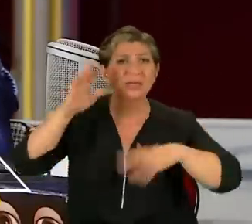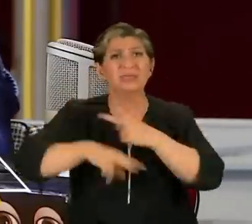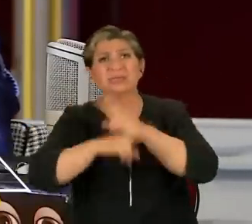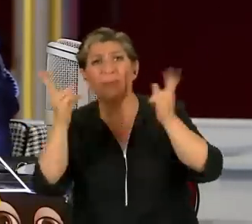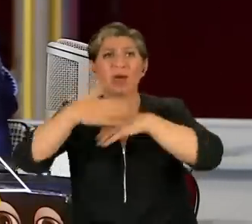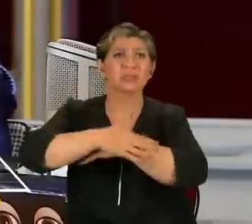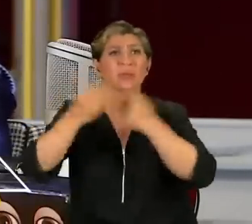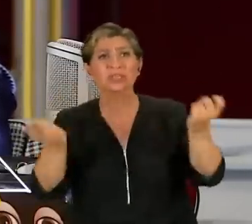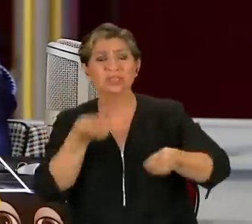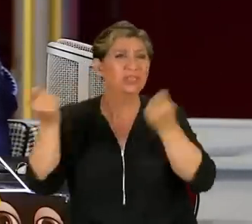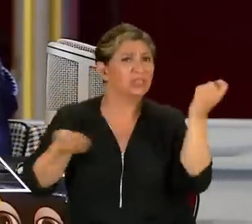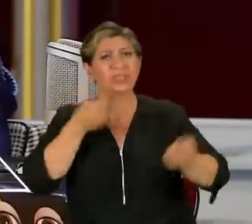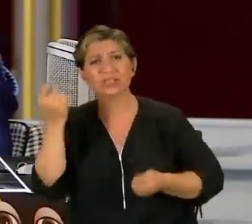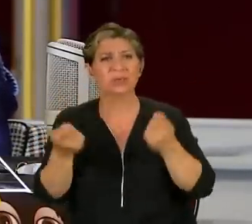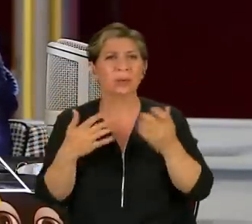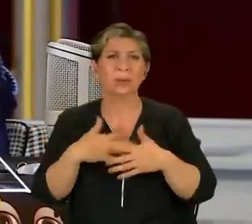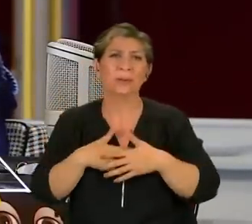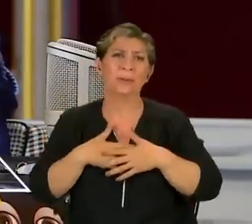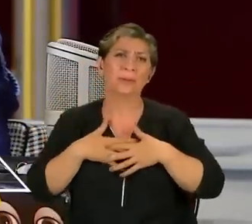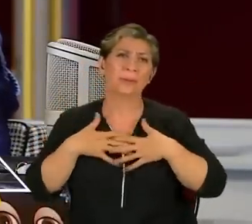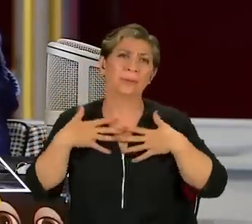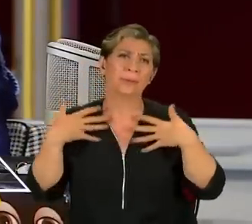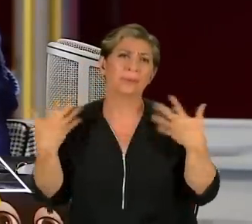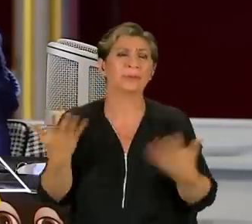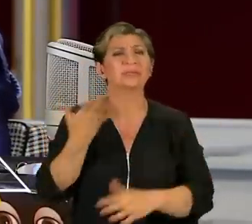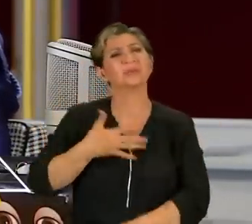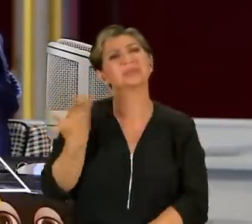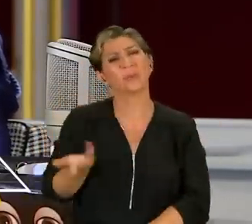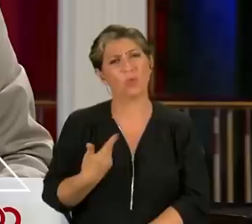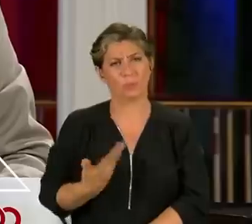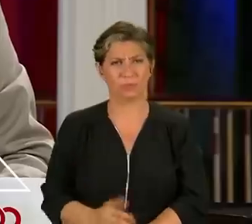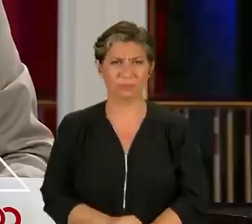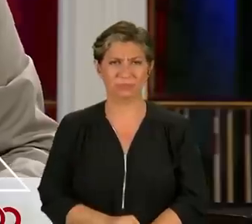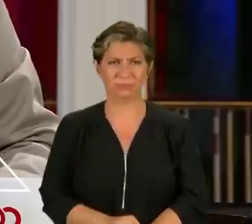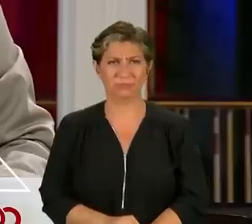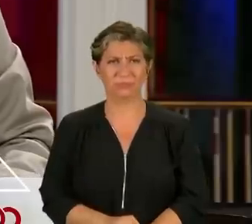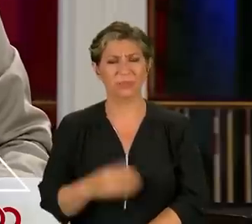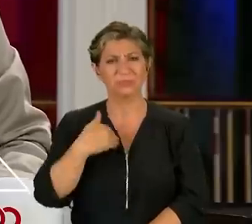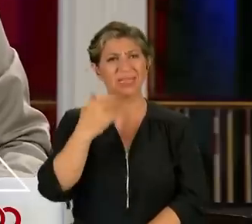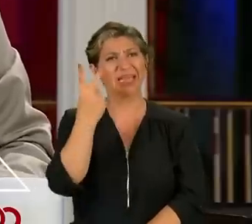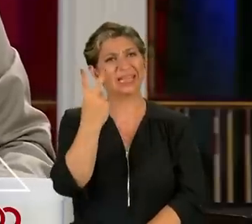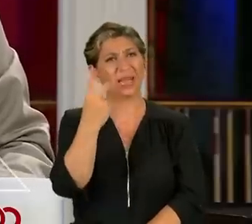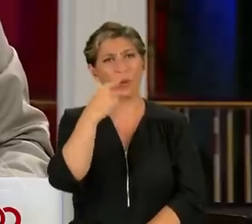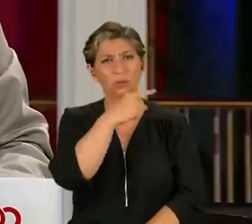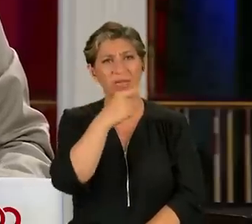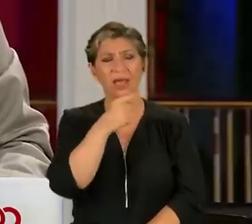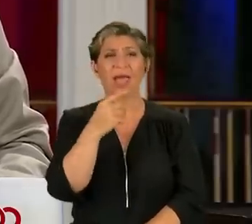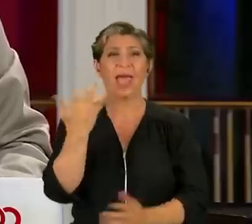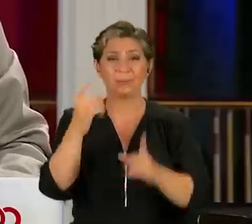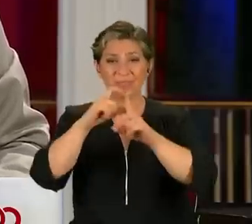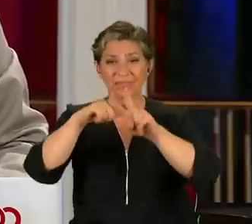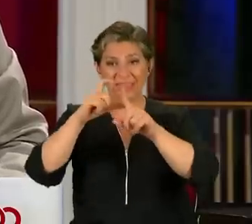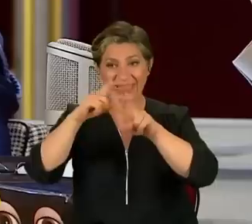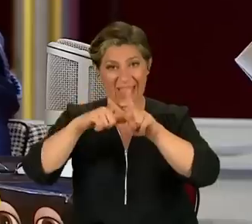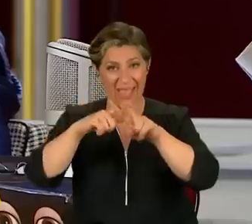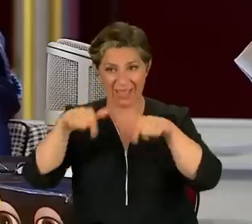sabah akşam iş derdi olsun istemiyorum. Bizde iki tane orada, hem Dada